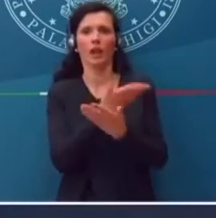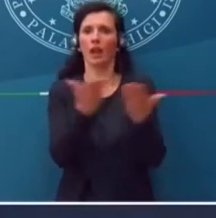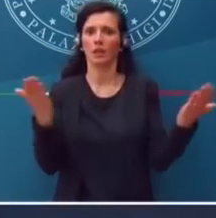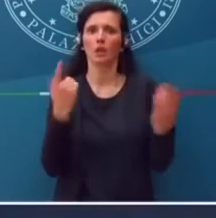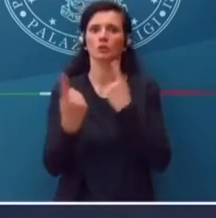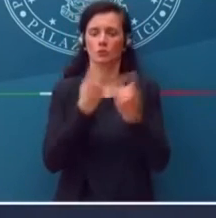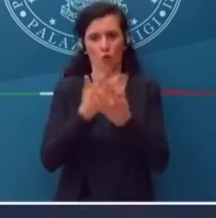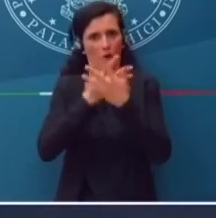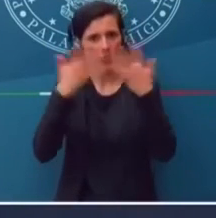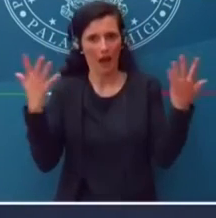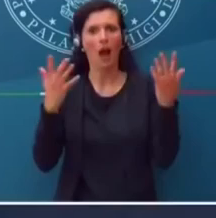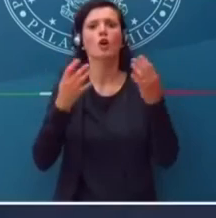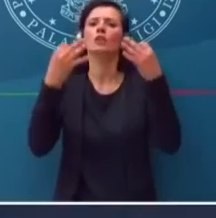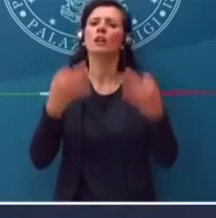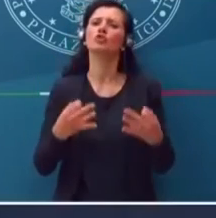delle decisioni.